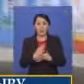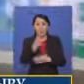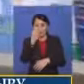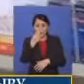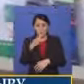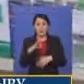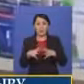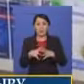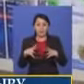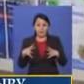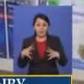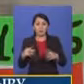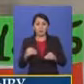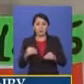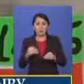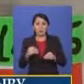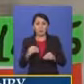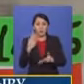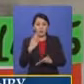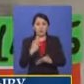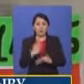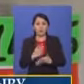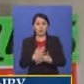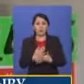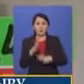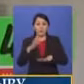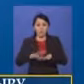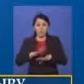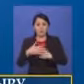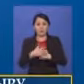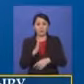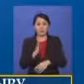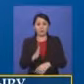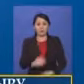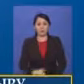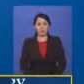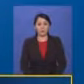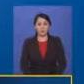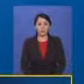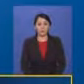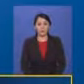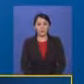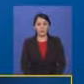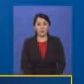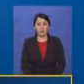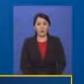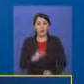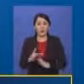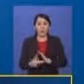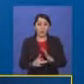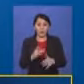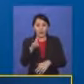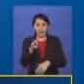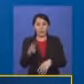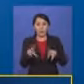препараттарға көктемдегідей дәріханаларда тапшылық тумау үшін арнайы қор ашылады. Ортақ оператор белгіленіп, әкімдік